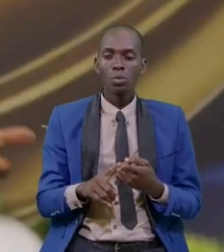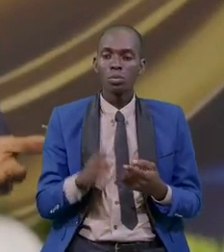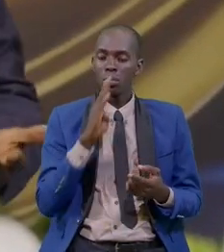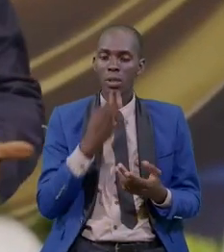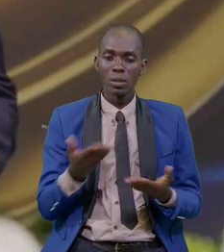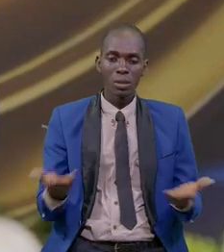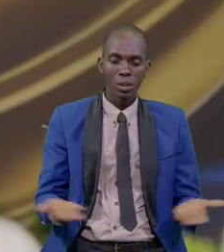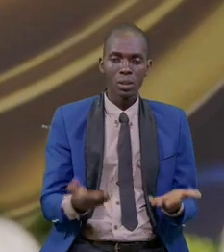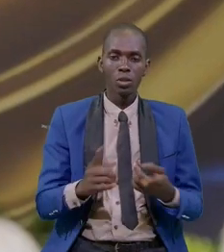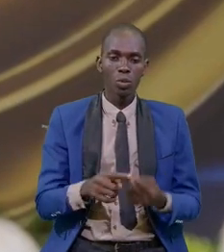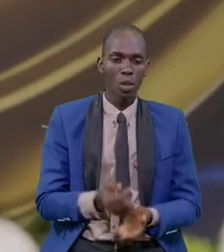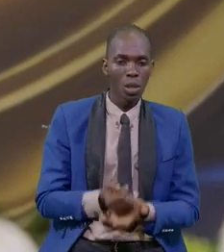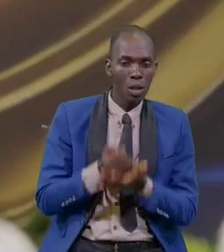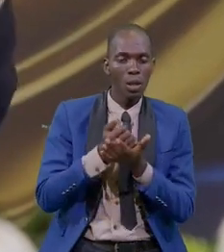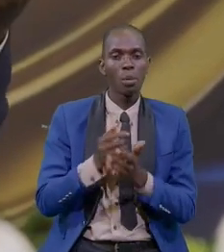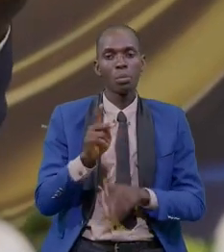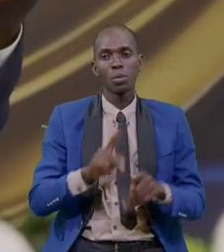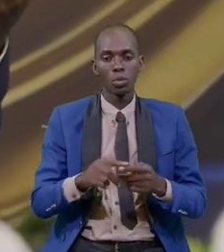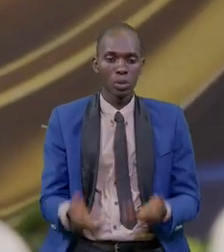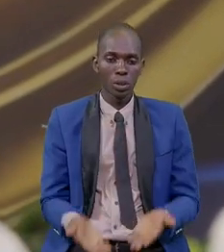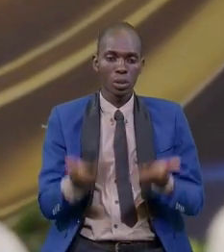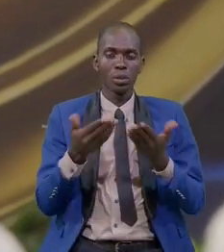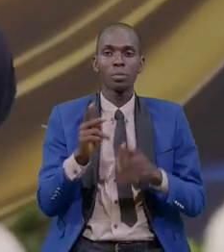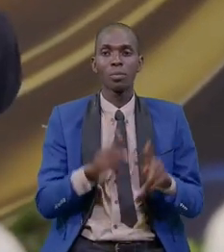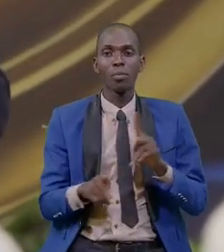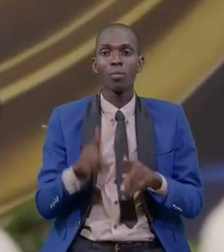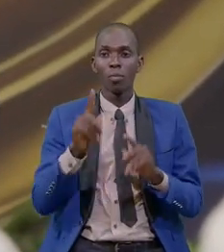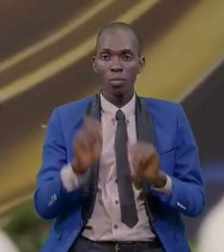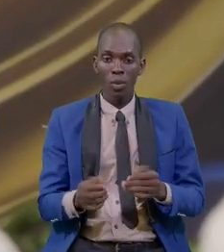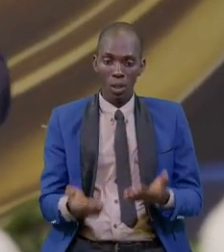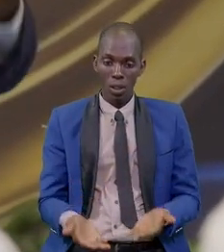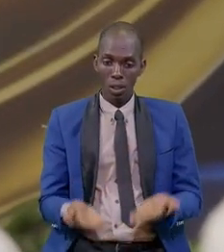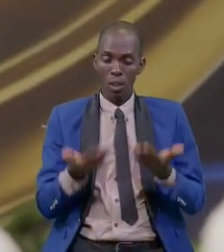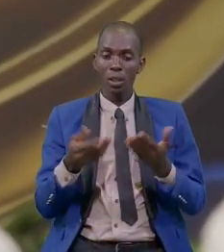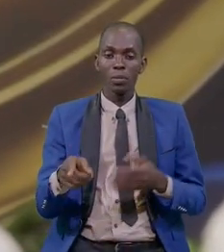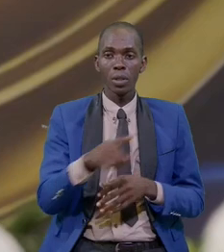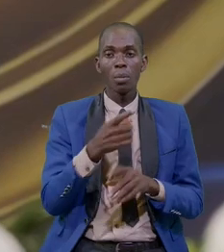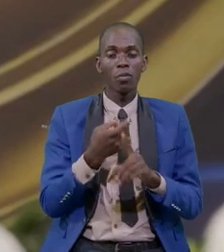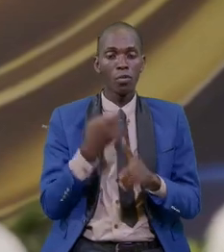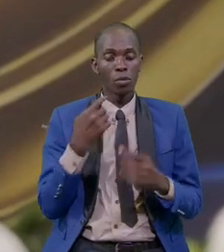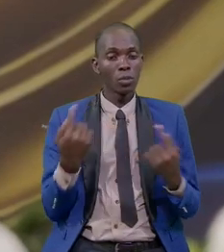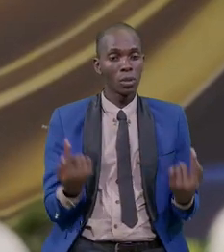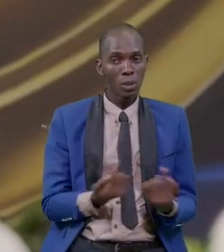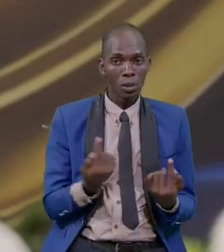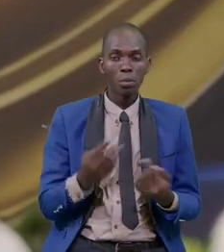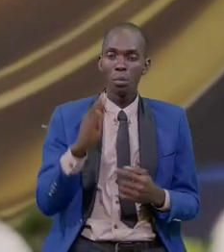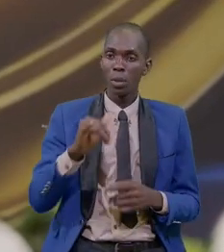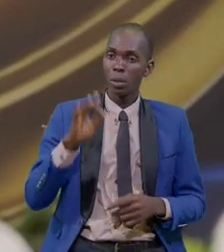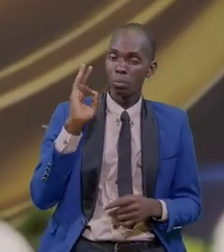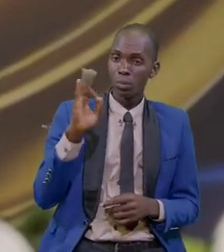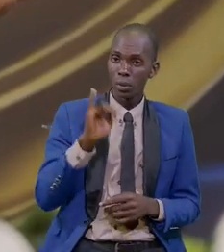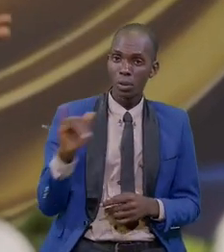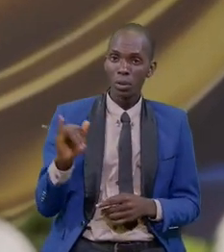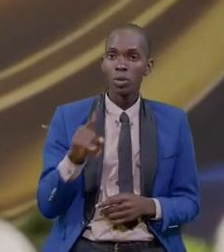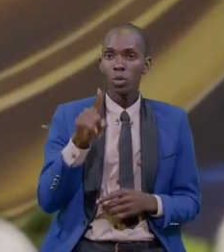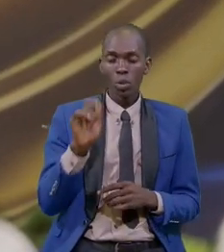les gens, les soulever pour aller en haut. Vous pouvez les aider, les faire sortir du péché. Ça, c'est la prédication de l'évangile. Vous pouvez les